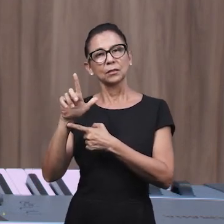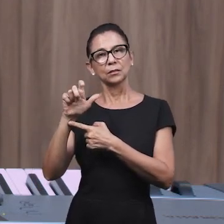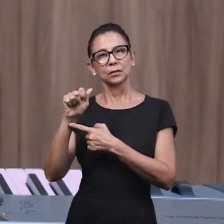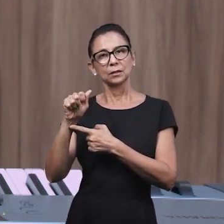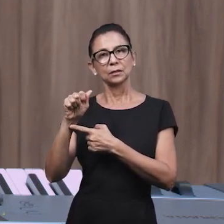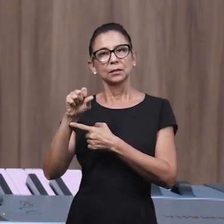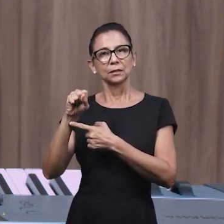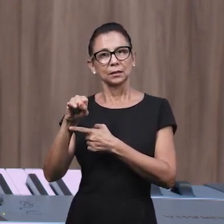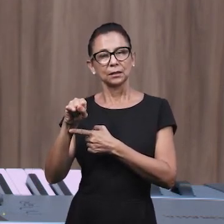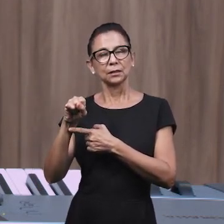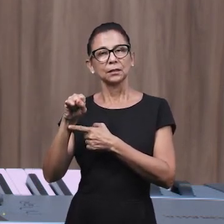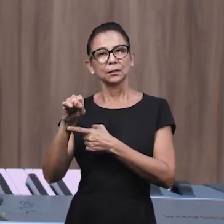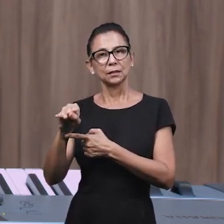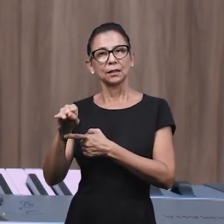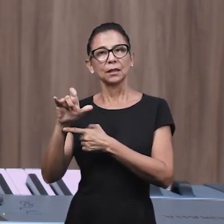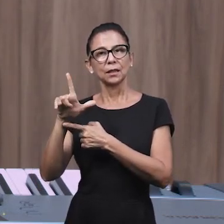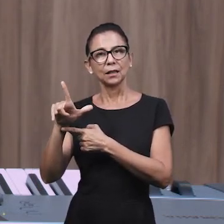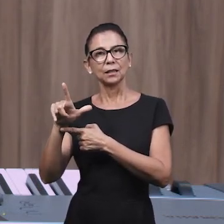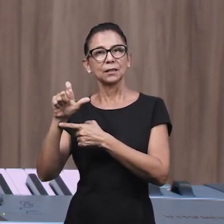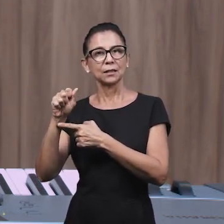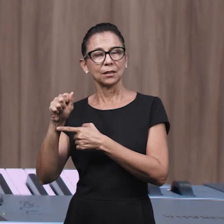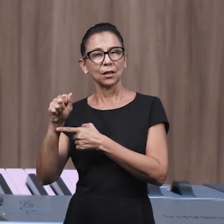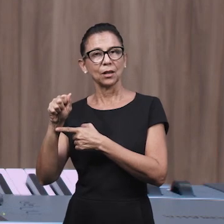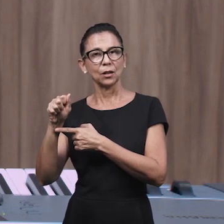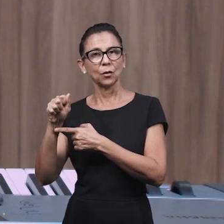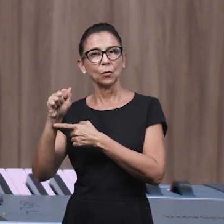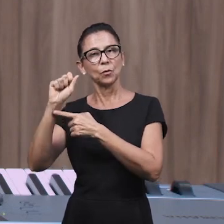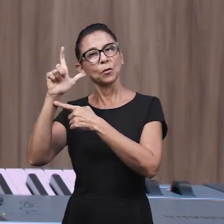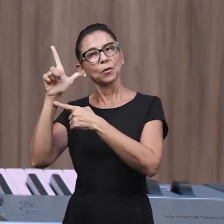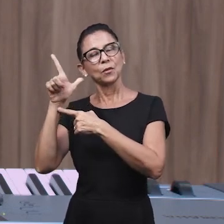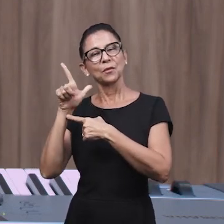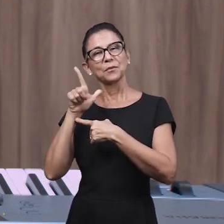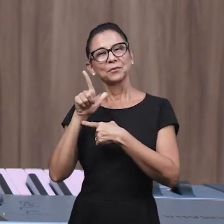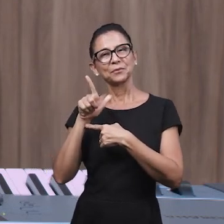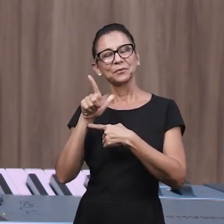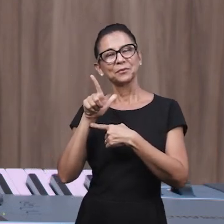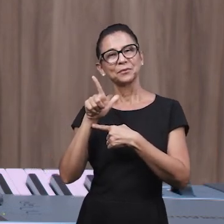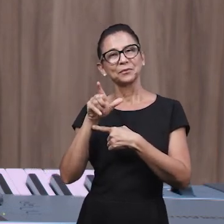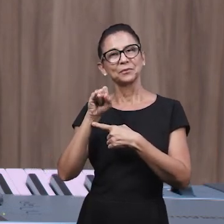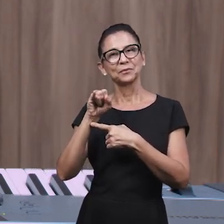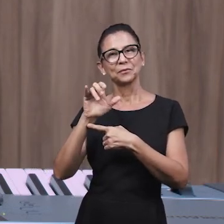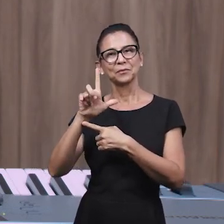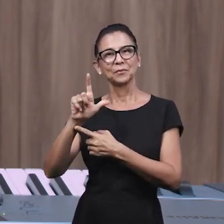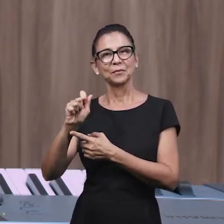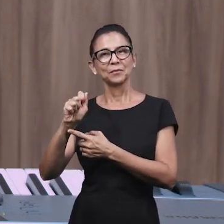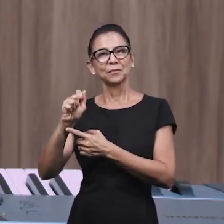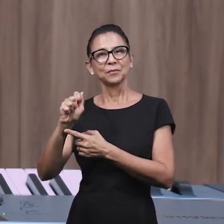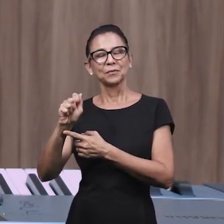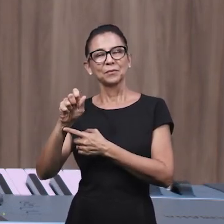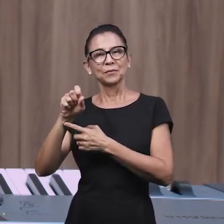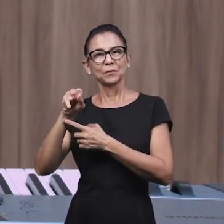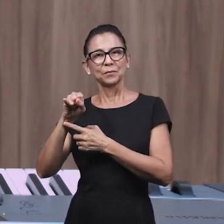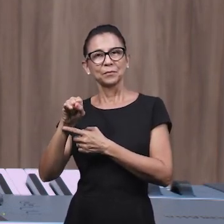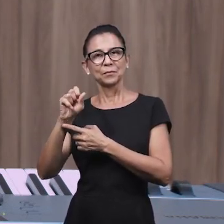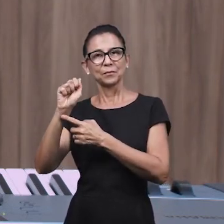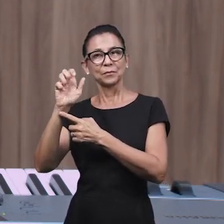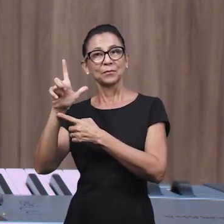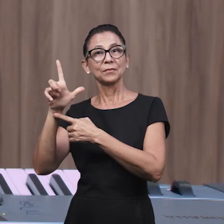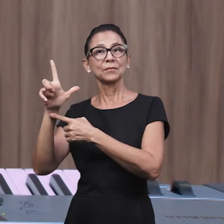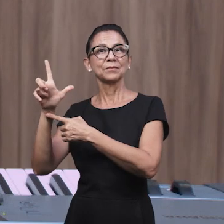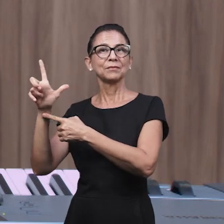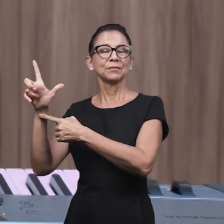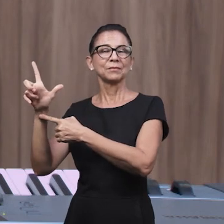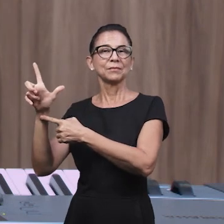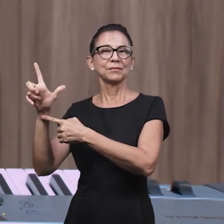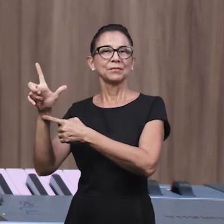Sol, Sol, Sol, Lá, Sol, Si. Si, Lá, Sol. Si, Lá, Sol, Mi,